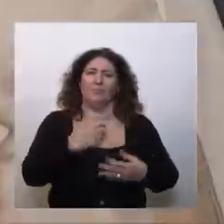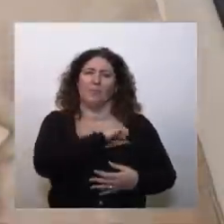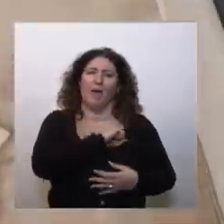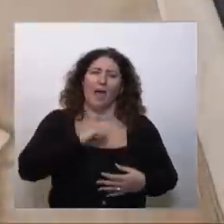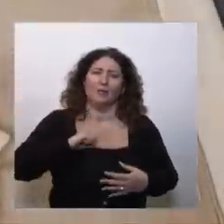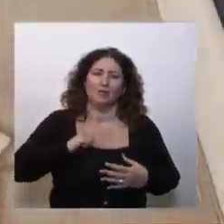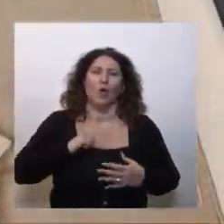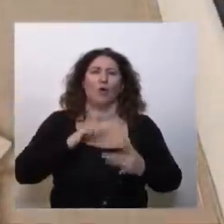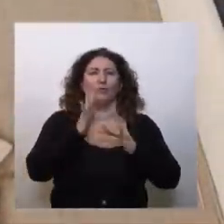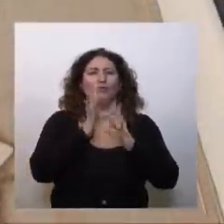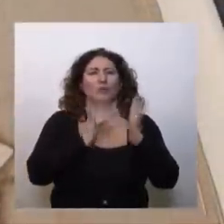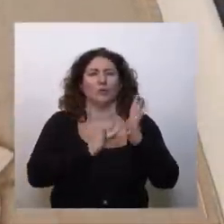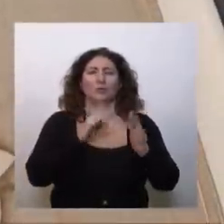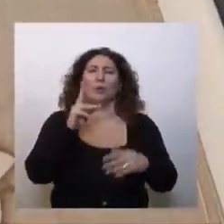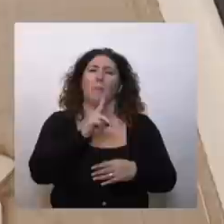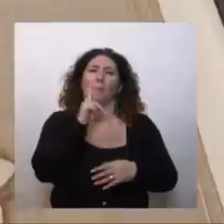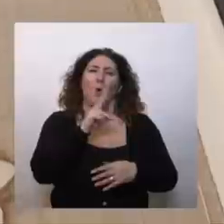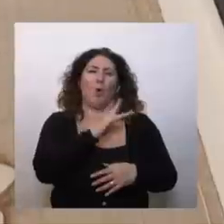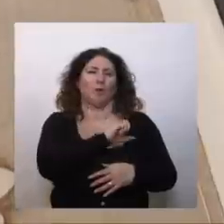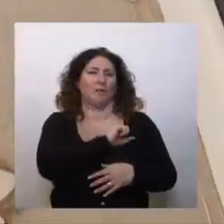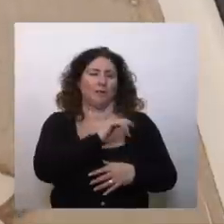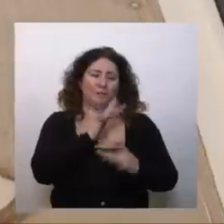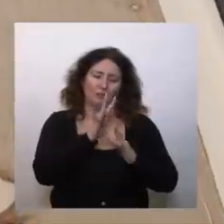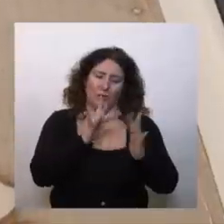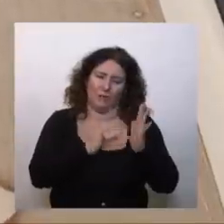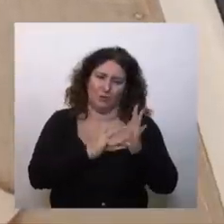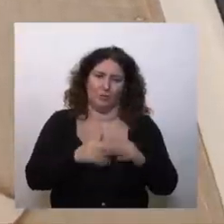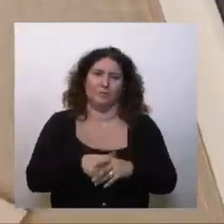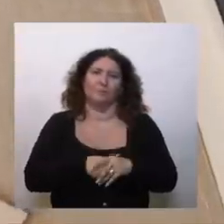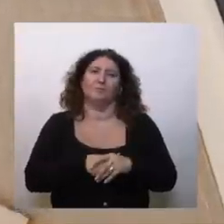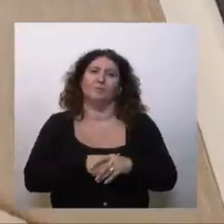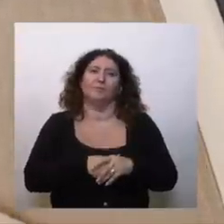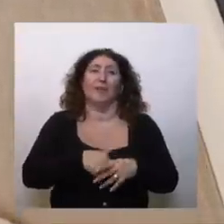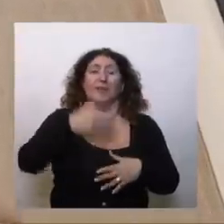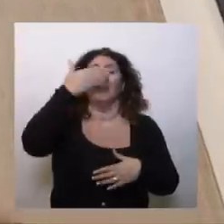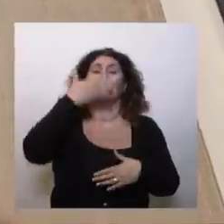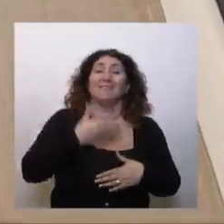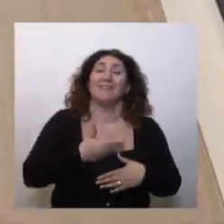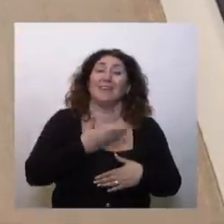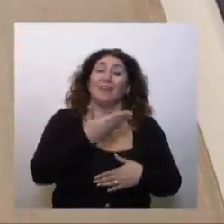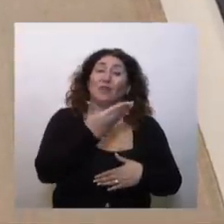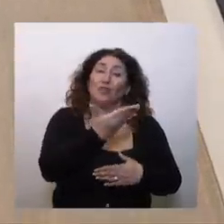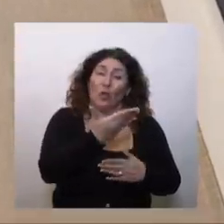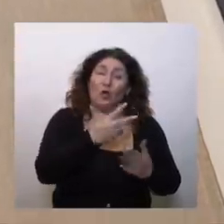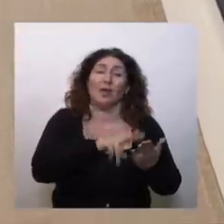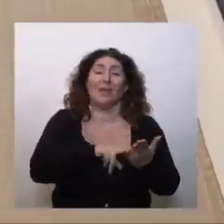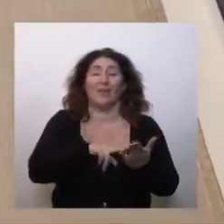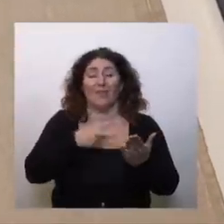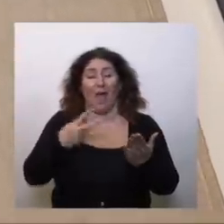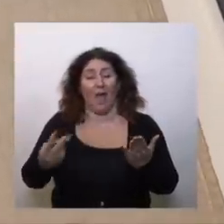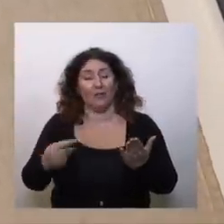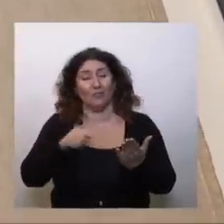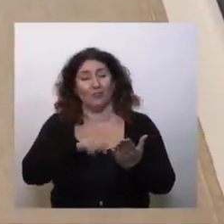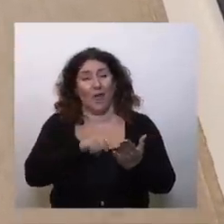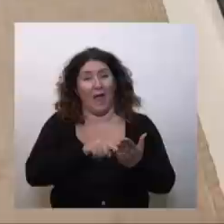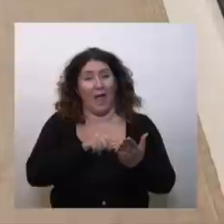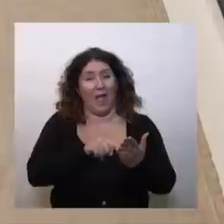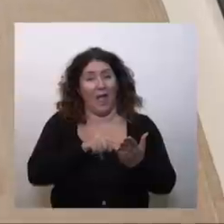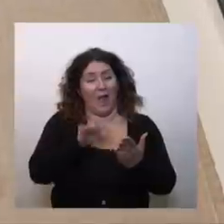di Gesù. La Sindone è il Vangelo comunicato non solo con lo